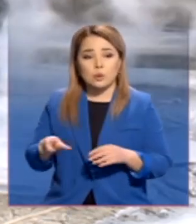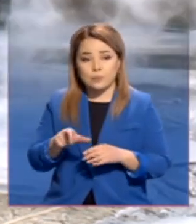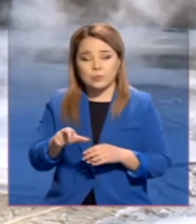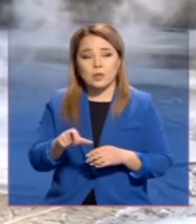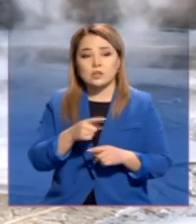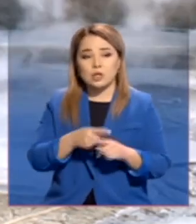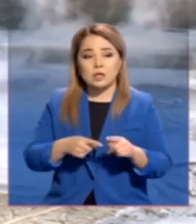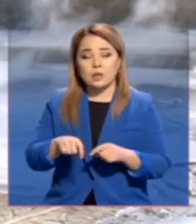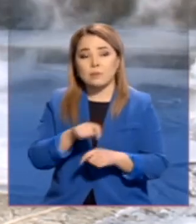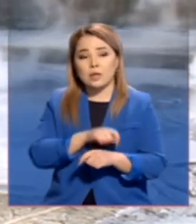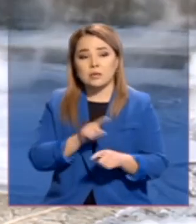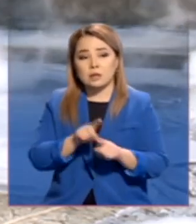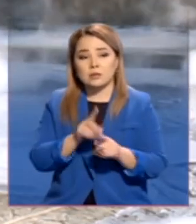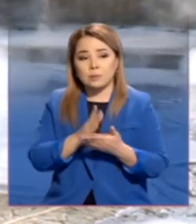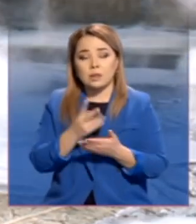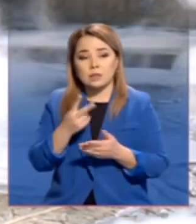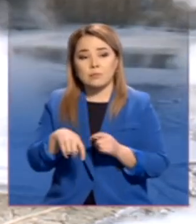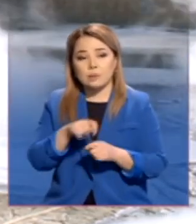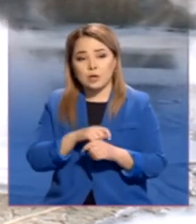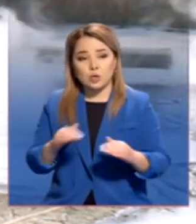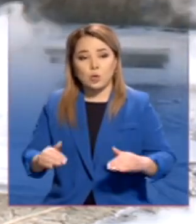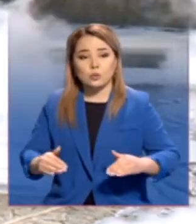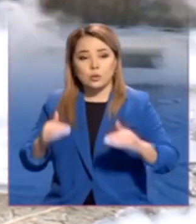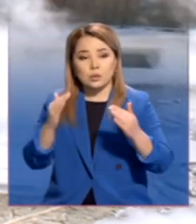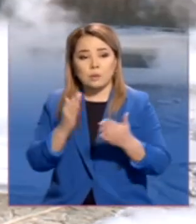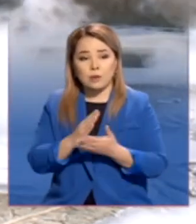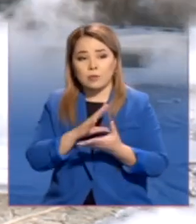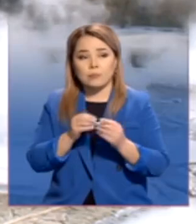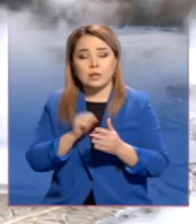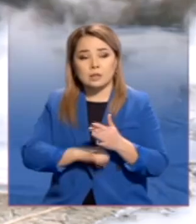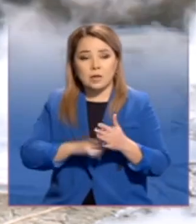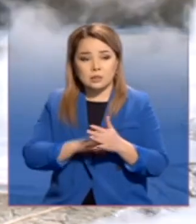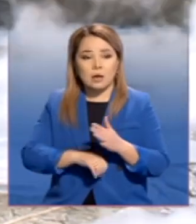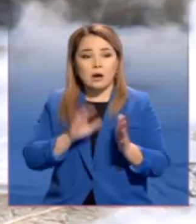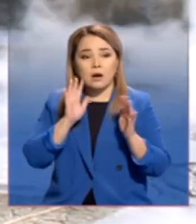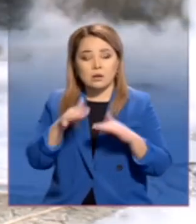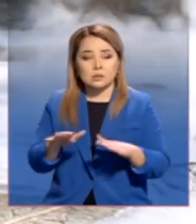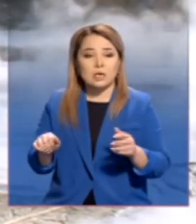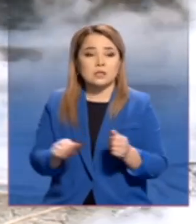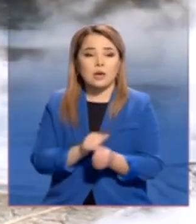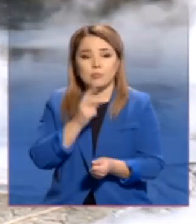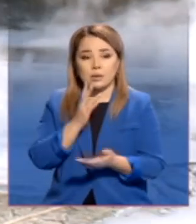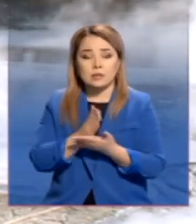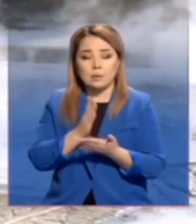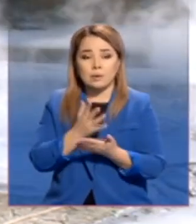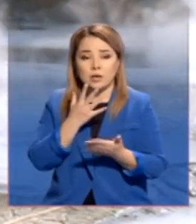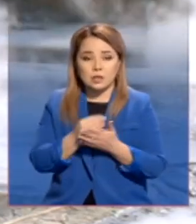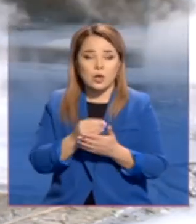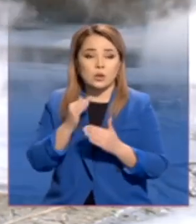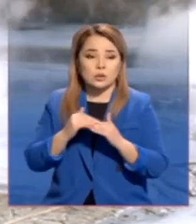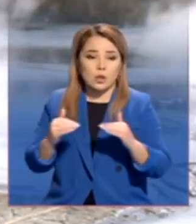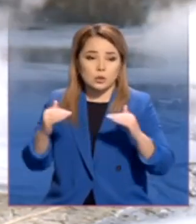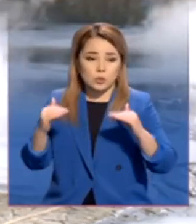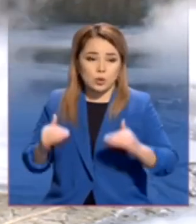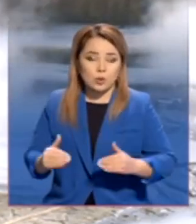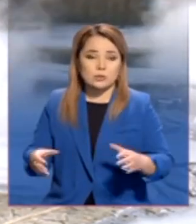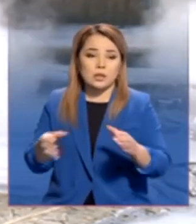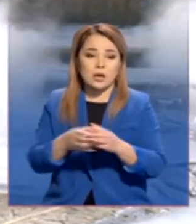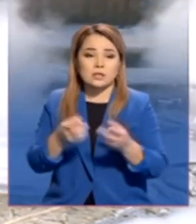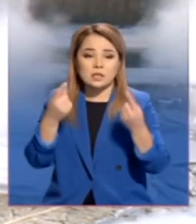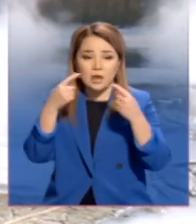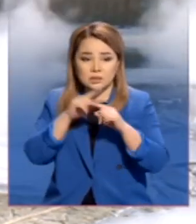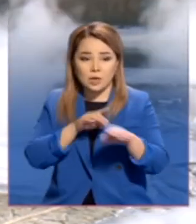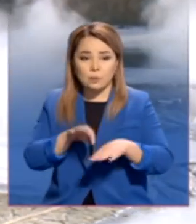небәрі жарты метр болған, қазір 2 метрге көтерілді. Негізгі себеп Каспий теңізінің тартылуы. Су деңгейінің түсуі бүкіл комбинаттың